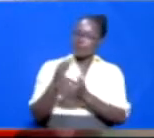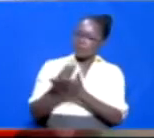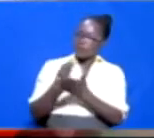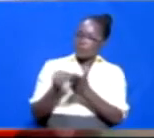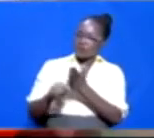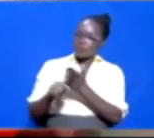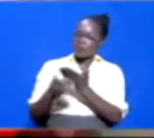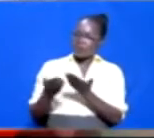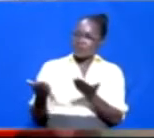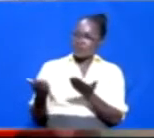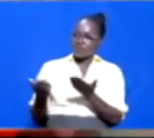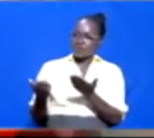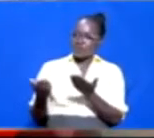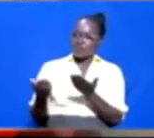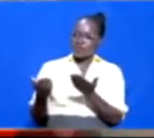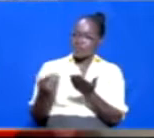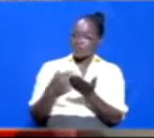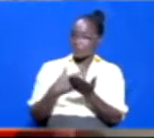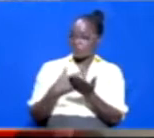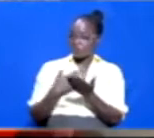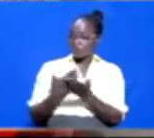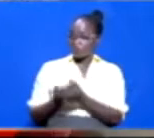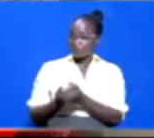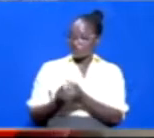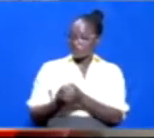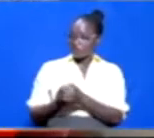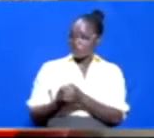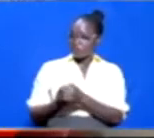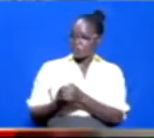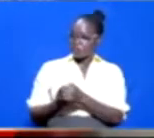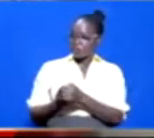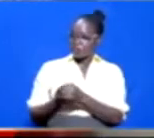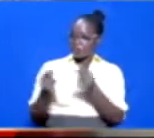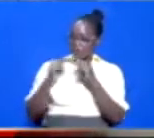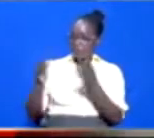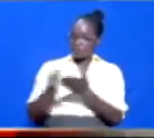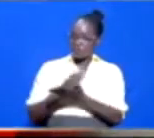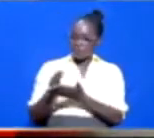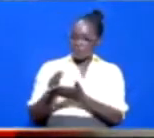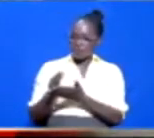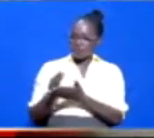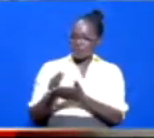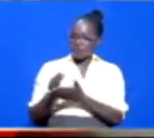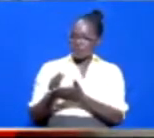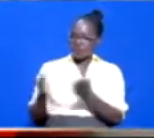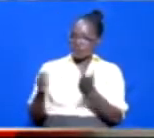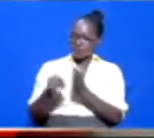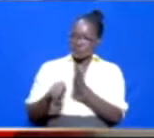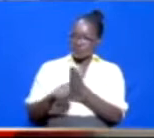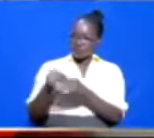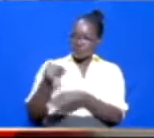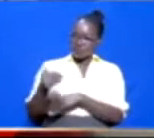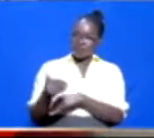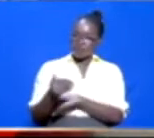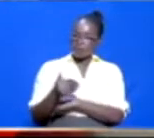Kuna shida kubwa, na mimi kama mtu ambaye anafanya kazi mingi katika peace sector, naona kuna shida kubwa pale mbele. Kuna